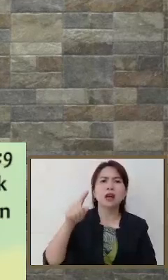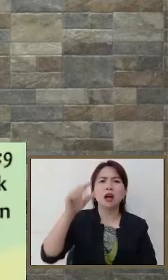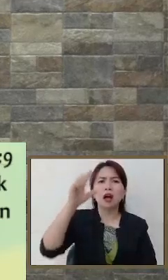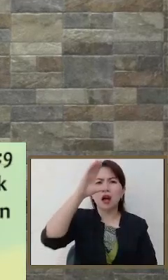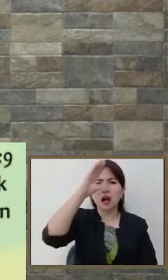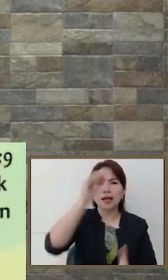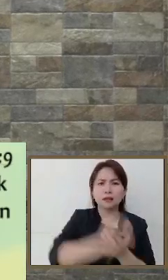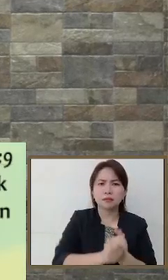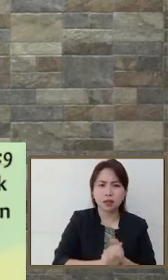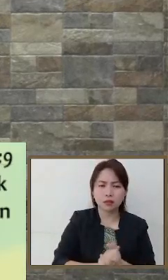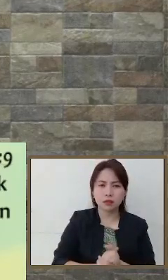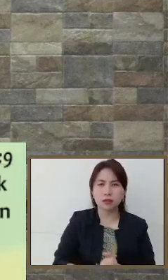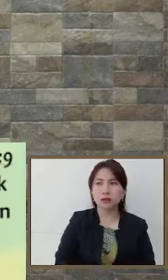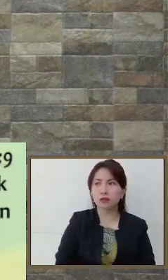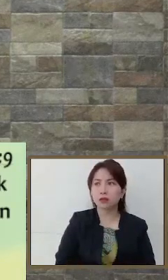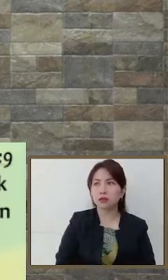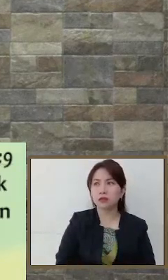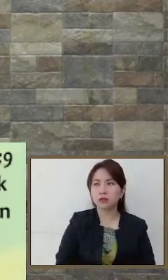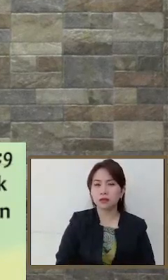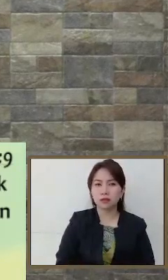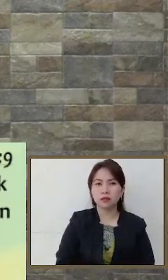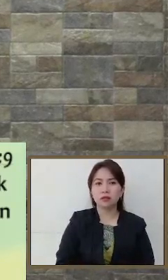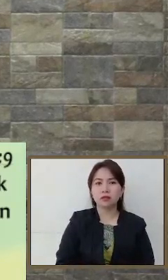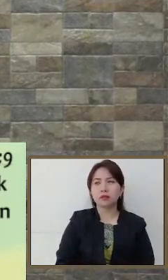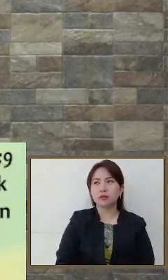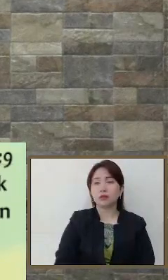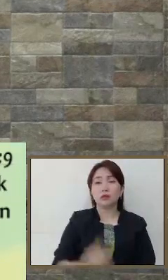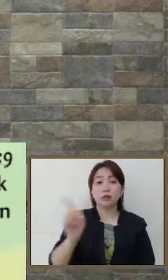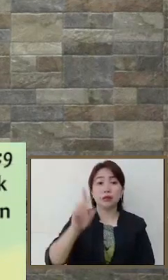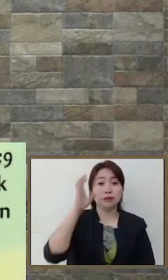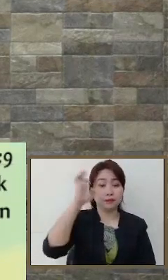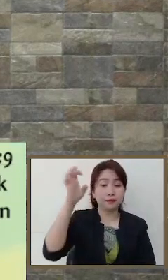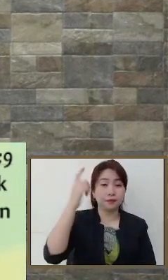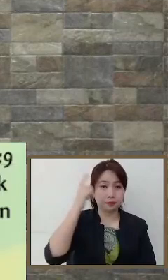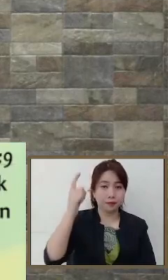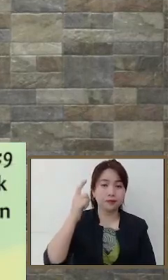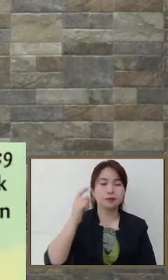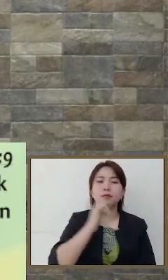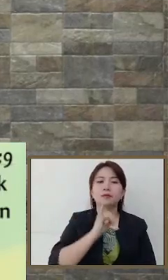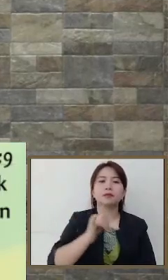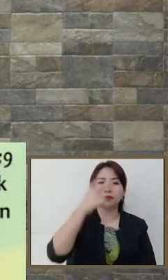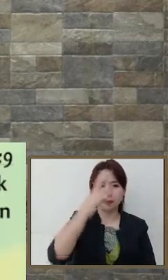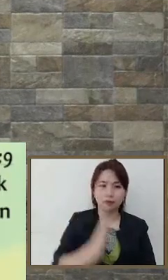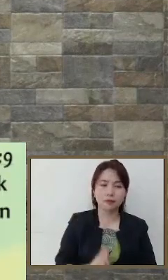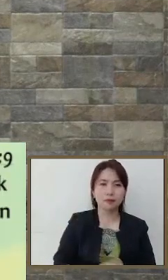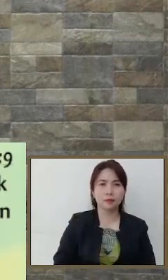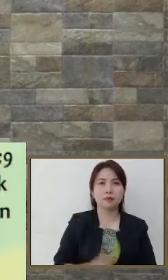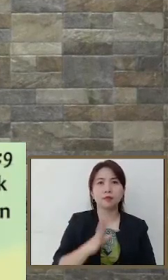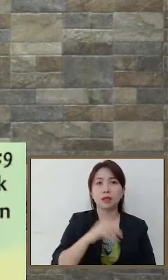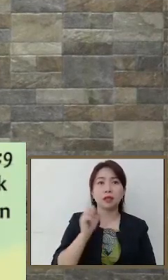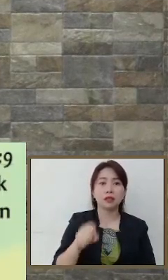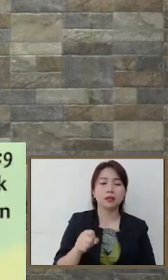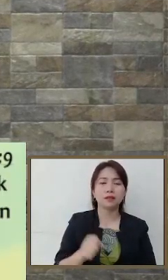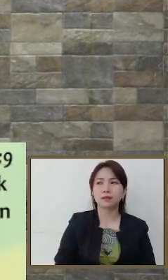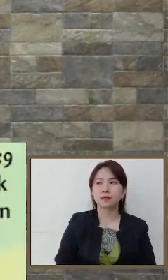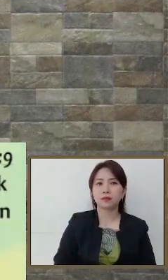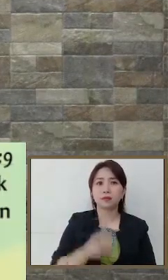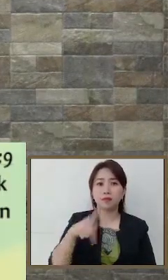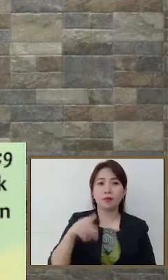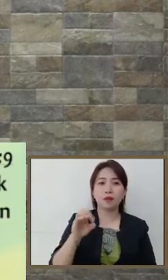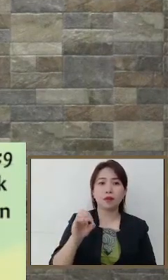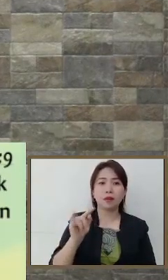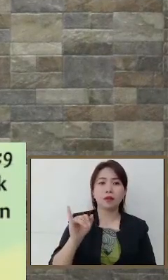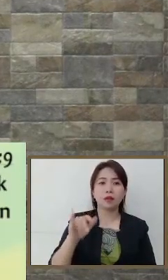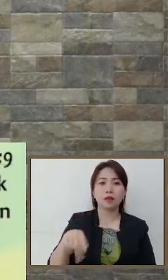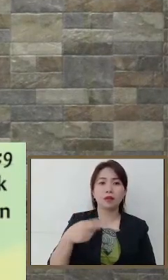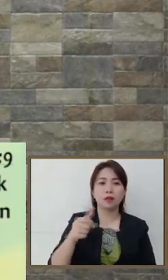potipar hindi hindi hindi si potifar ang iniisip niya yung Panginoon hindi siya nakikita ng as hindi siya nakikita ni potifar